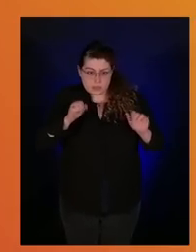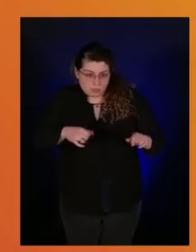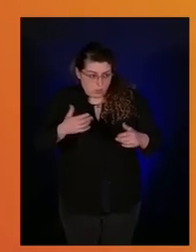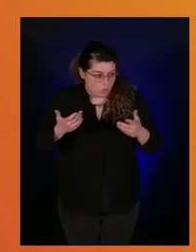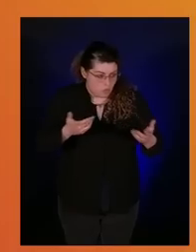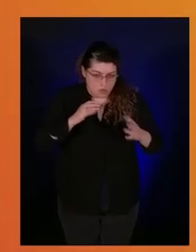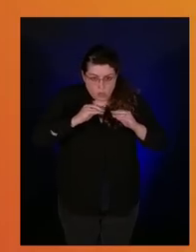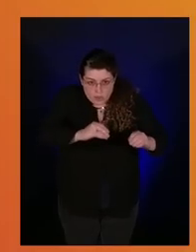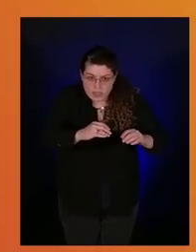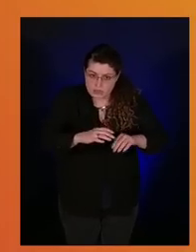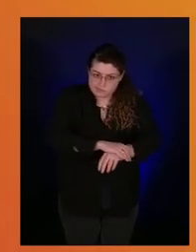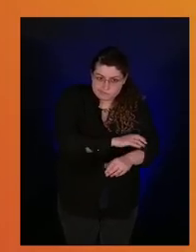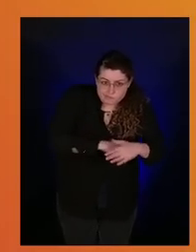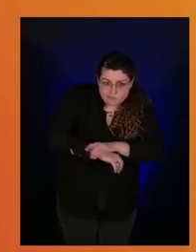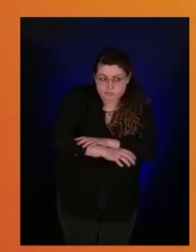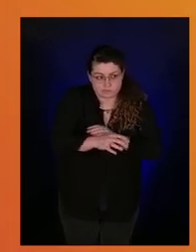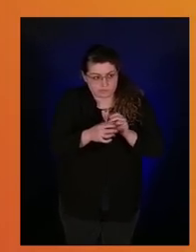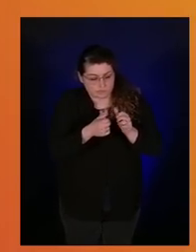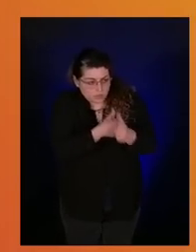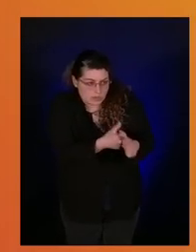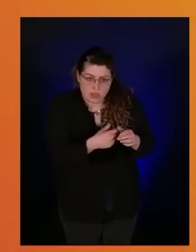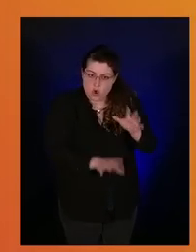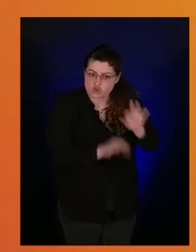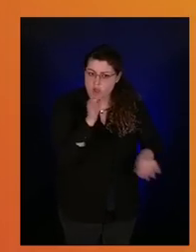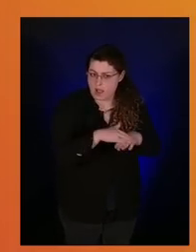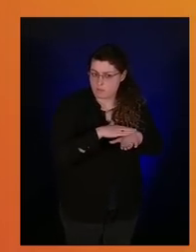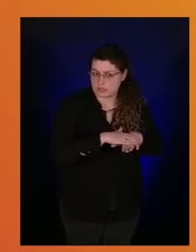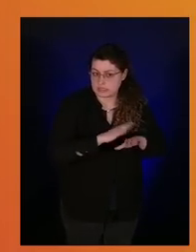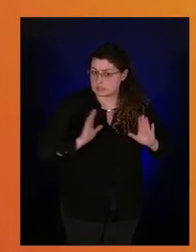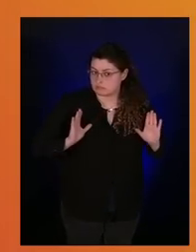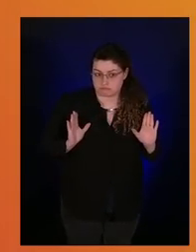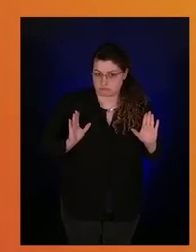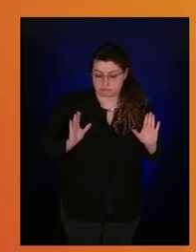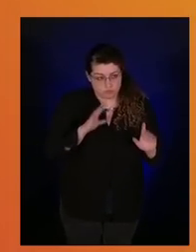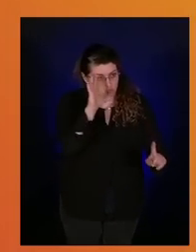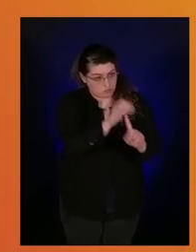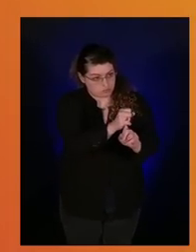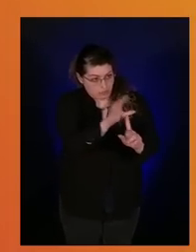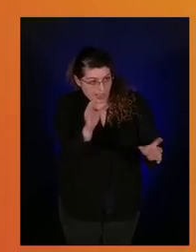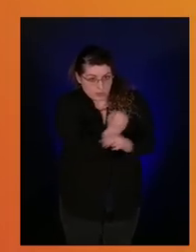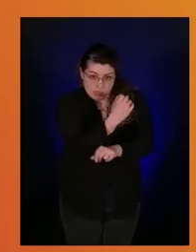œuvre ce choix politique pour pouvoir atteindre cet objectif.